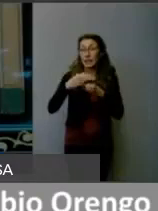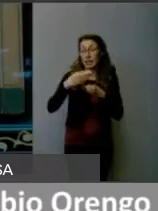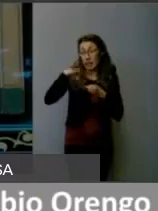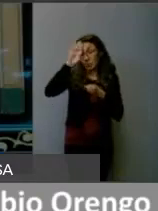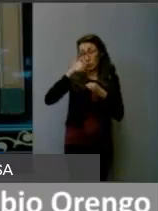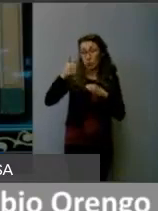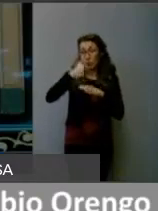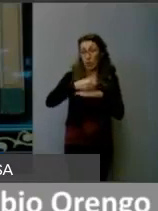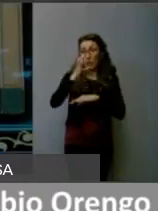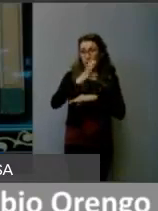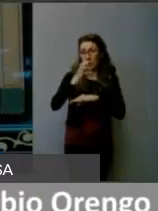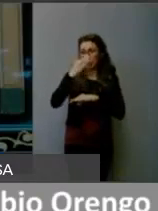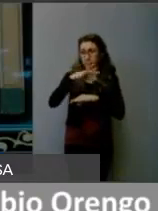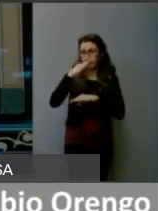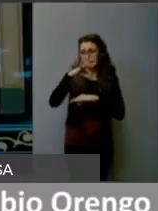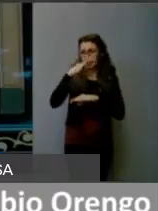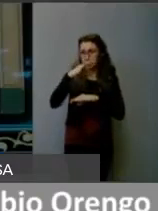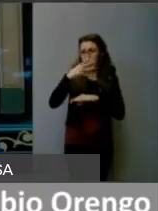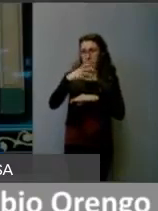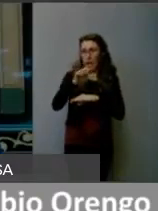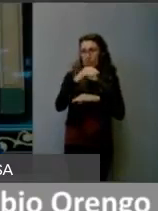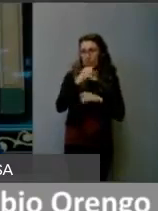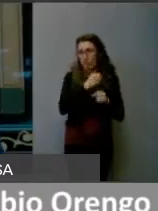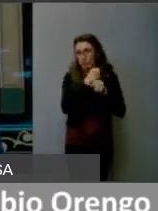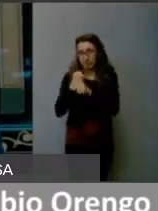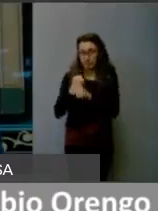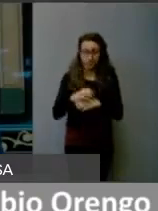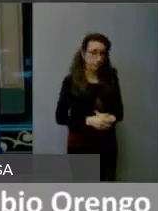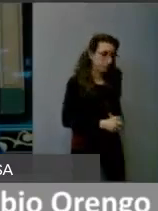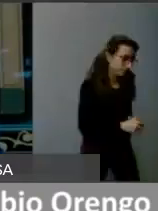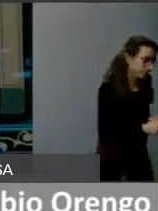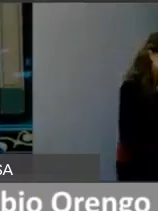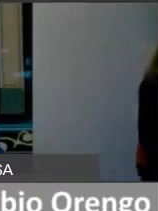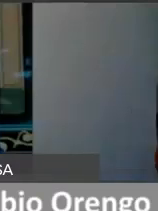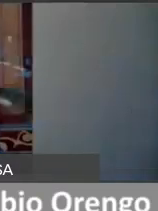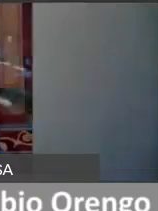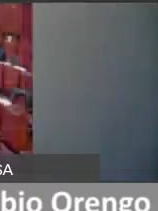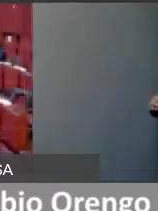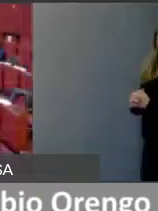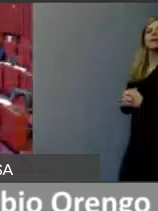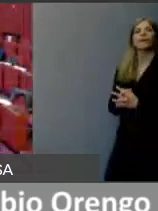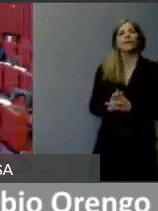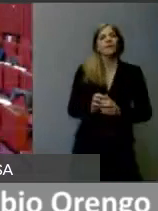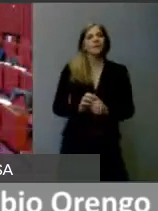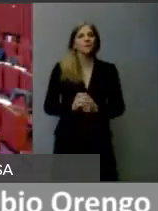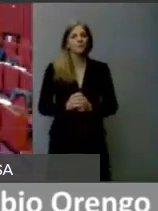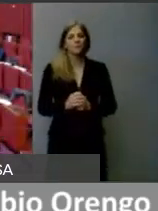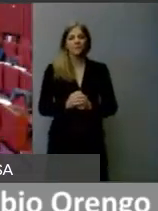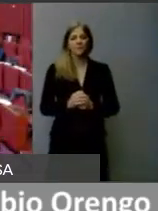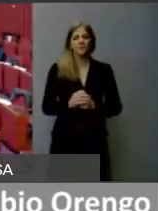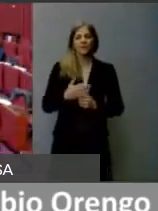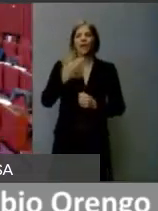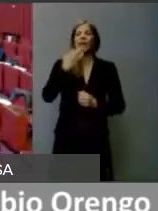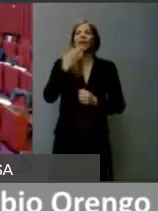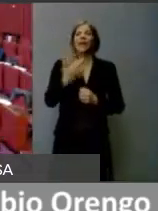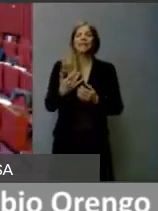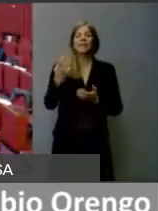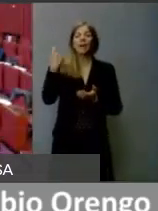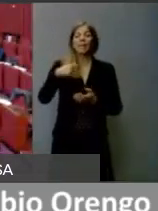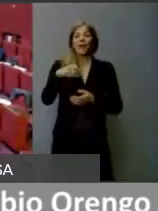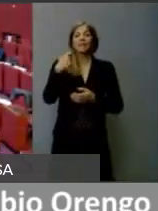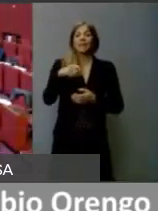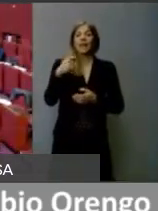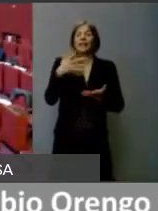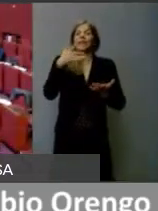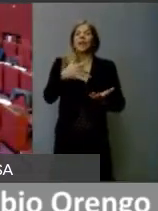La illustra il consigliere Mascia. Prego, consigliere. Grazie Presidente, questa iniziativa